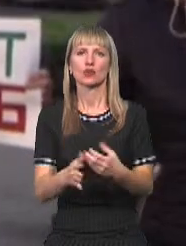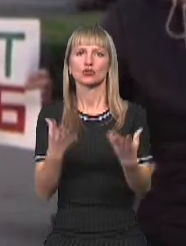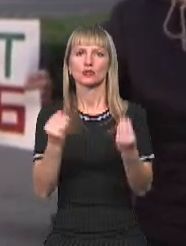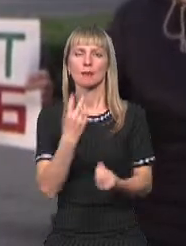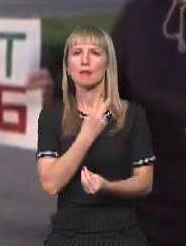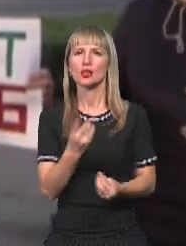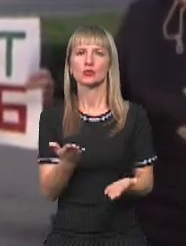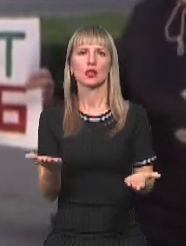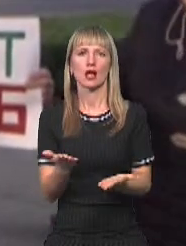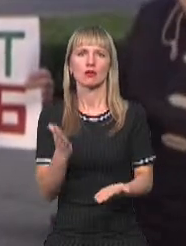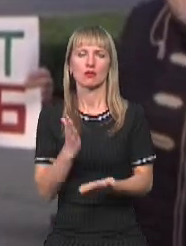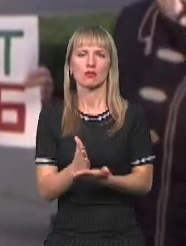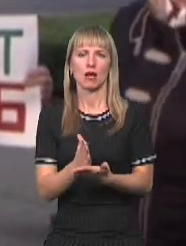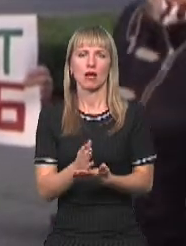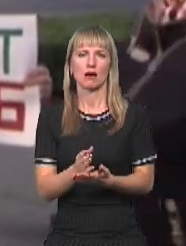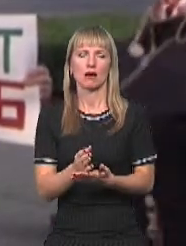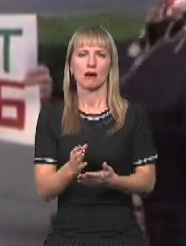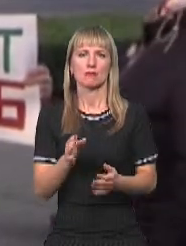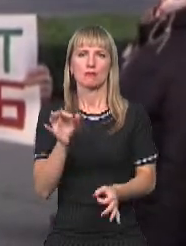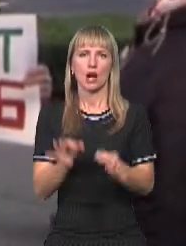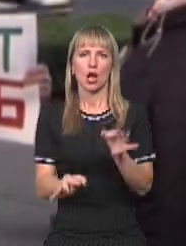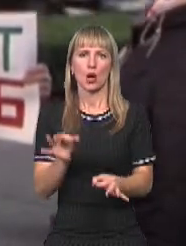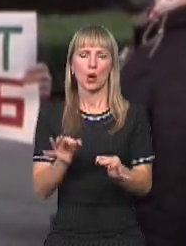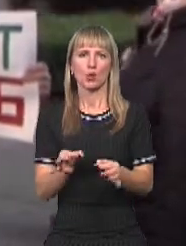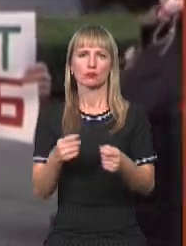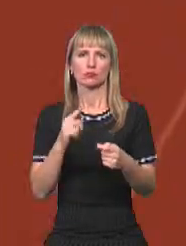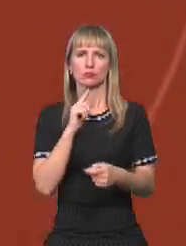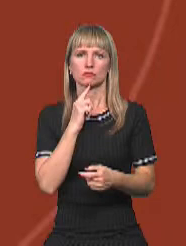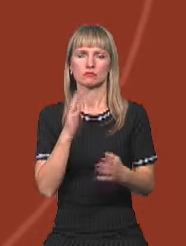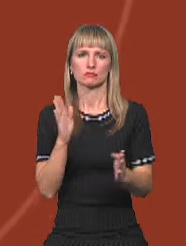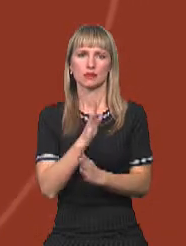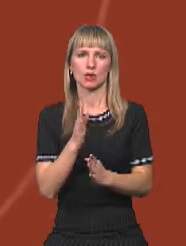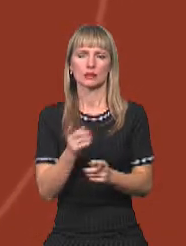які відбуваються катаклізми природні, як змінюються температурні режими.